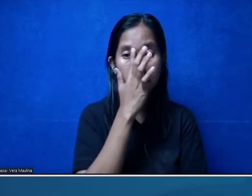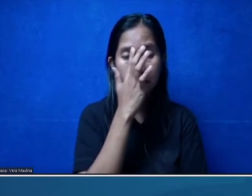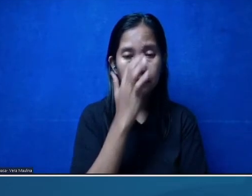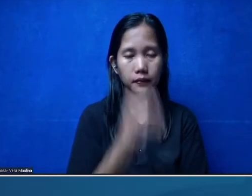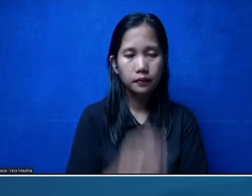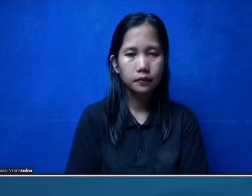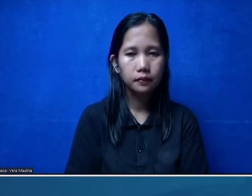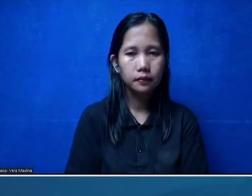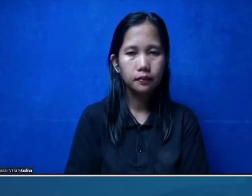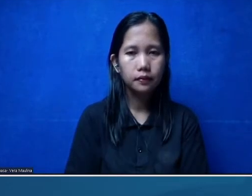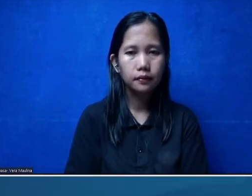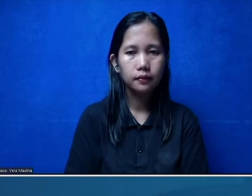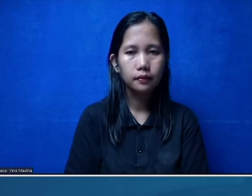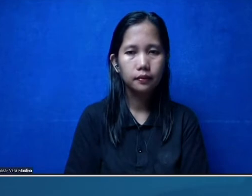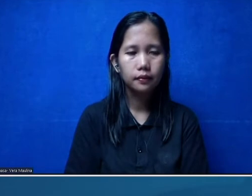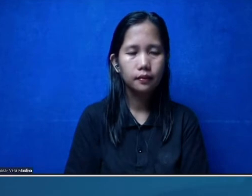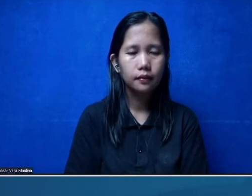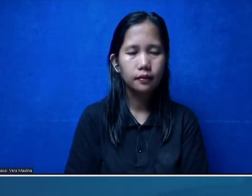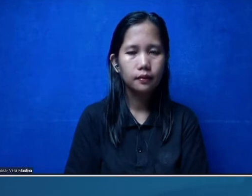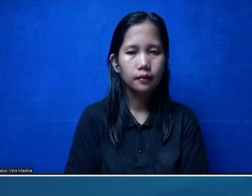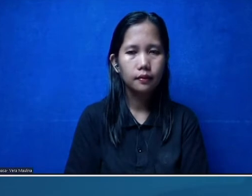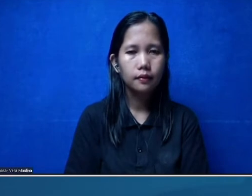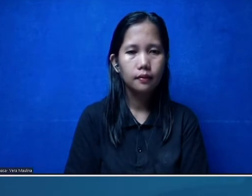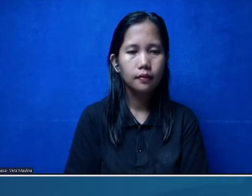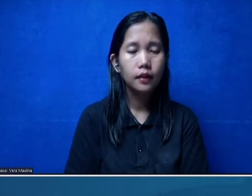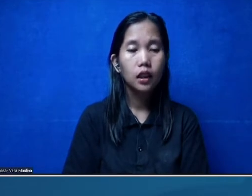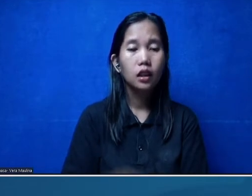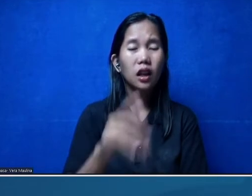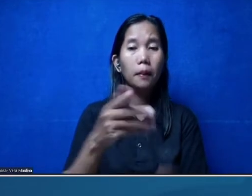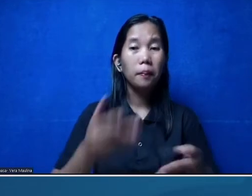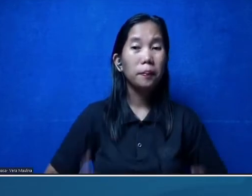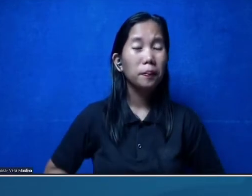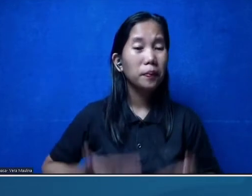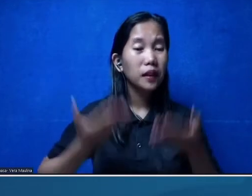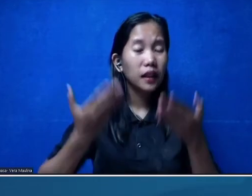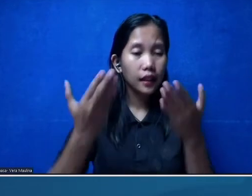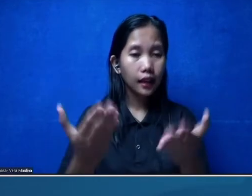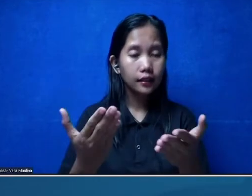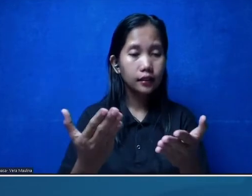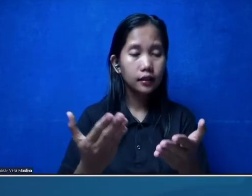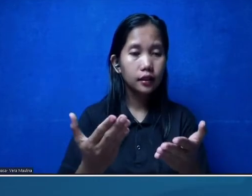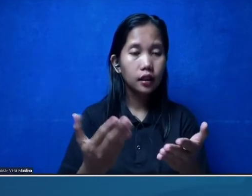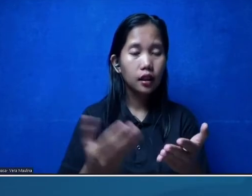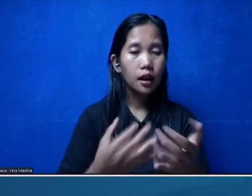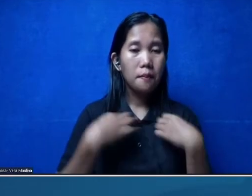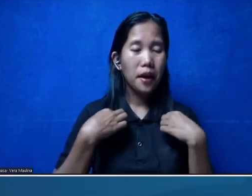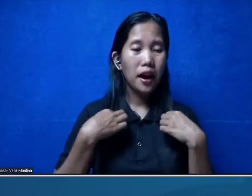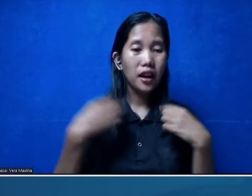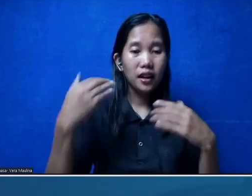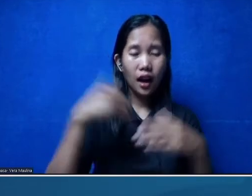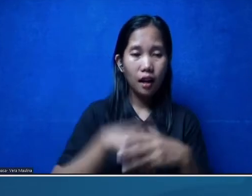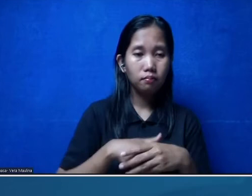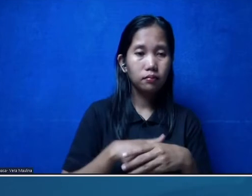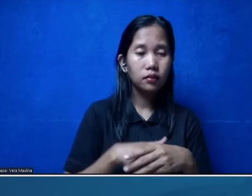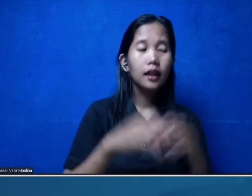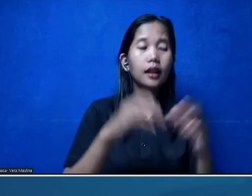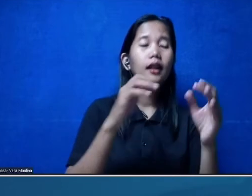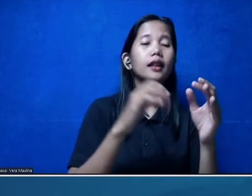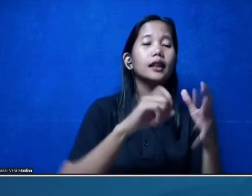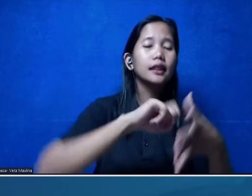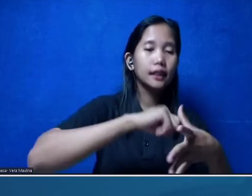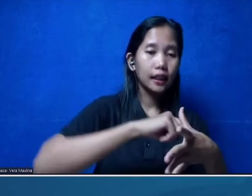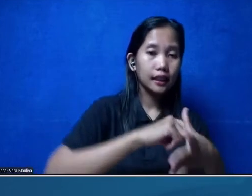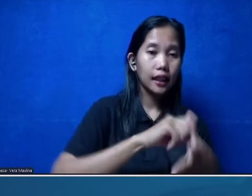dan memberikan pakai hantu benar dalam kejadian tiga itu bisa dikatakan dan Tuhan